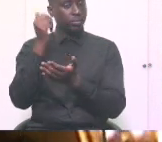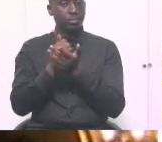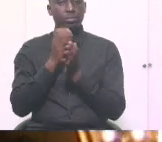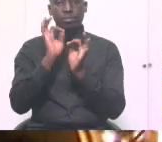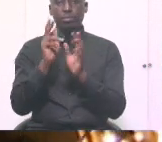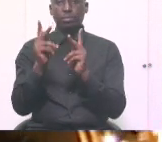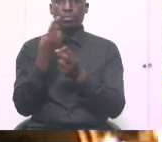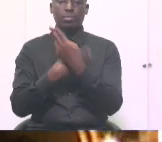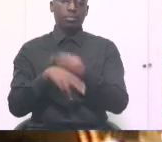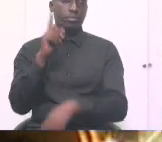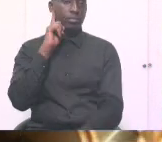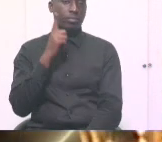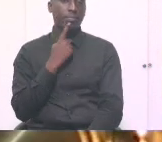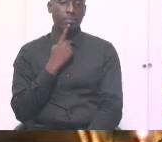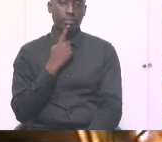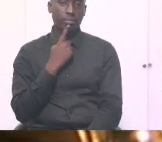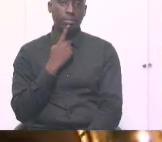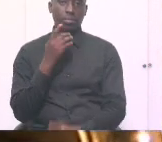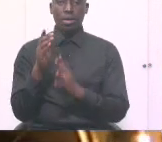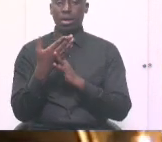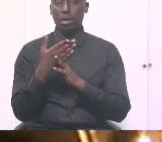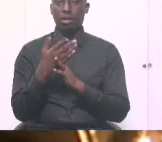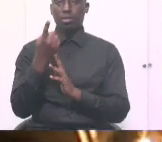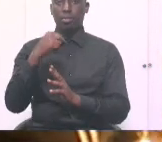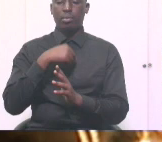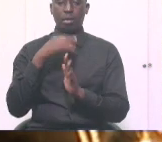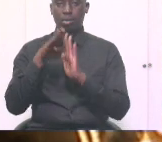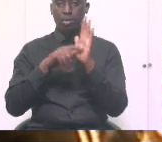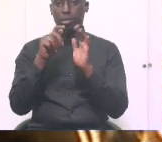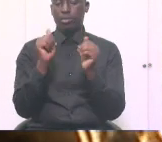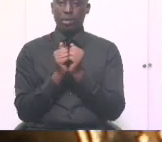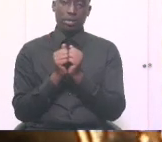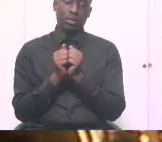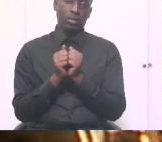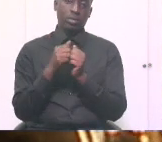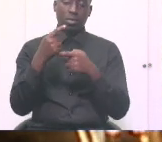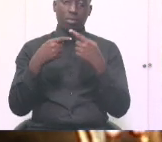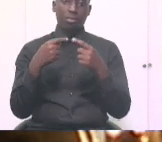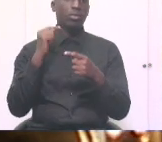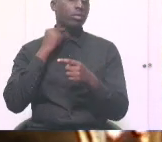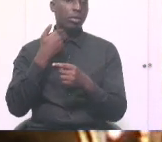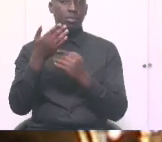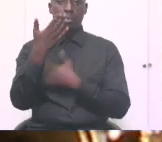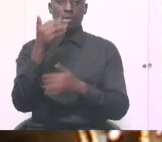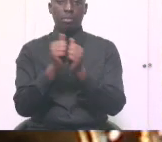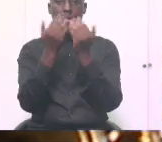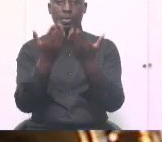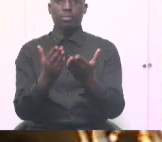wadufashaga gusemurira abafite ubumuga bwo kutumva. Hagati aho gahunda za TV Tendo zirakomeje ndetse zikomeze zibanogere. Imana